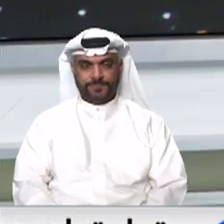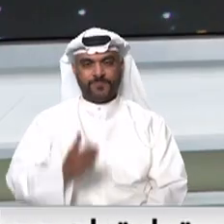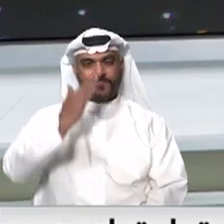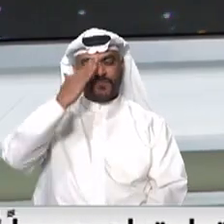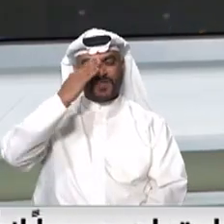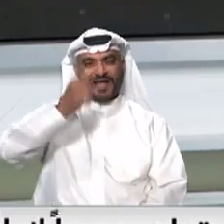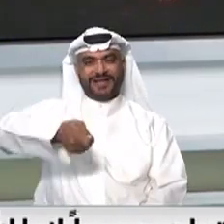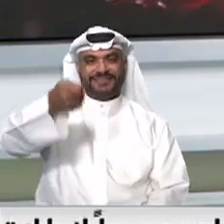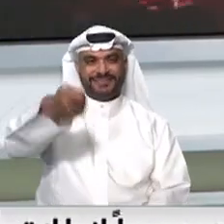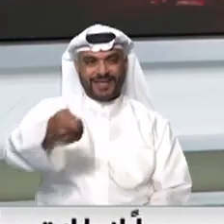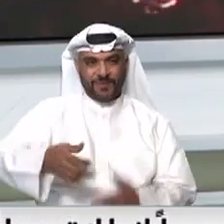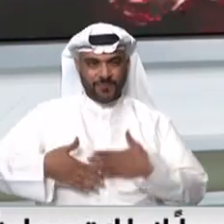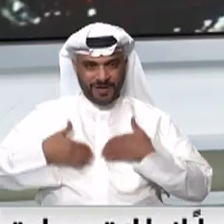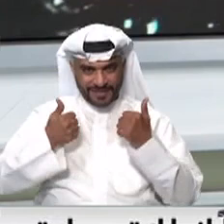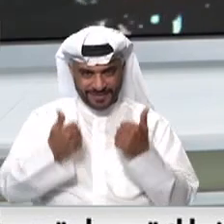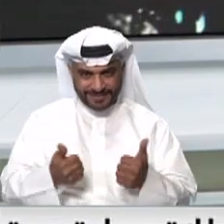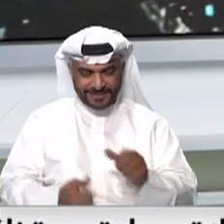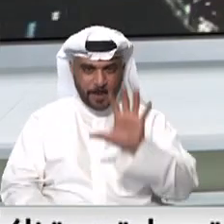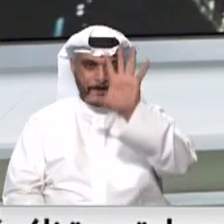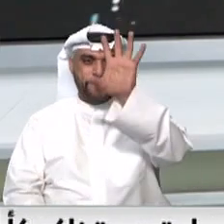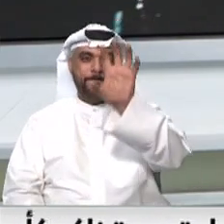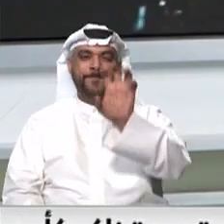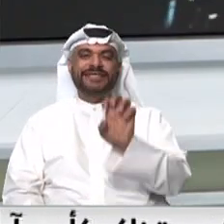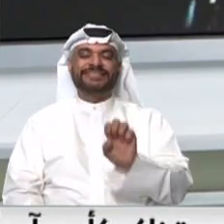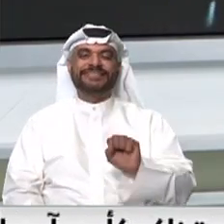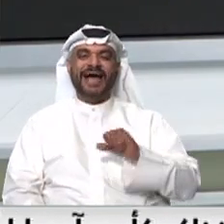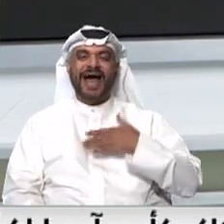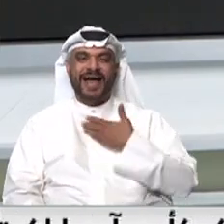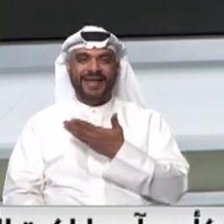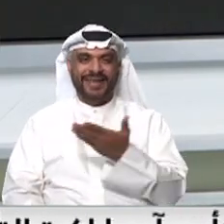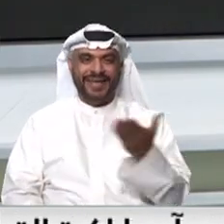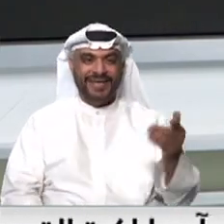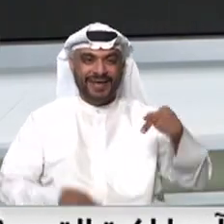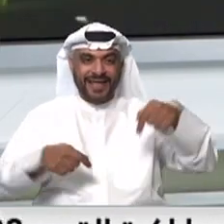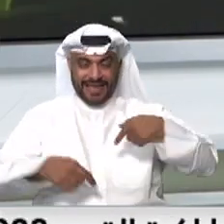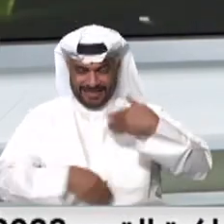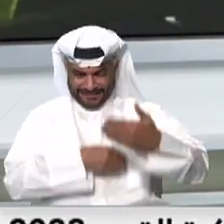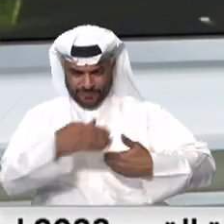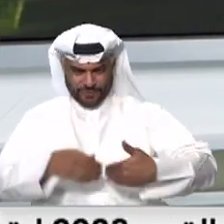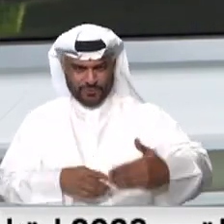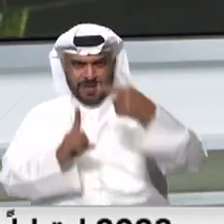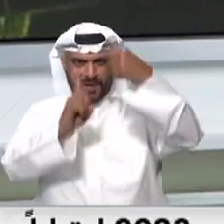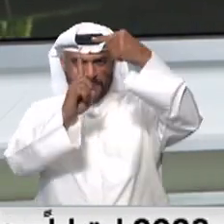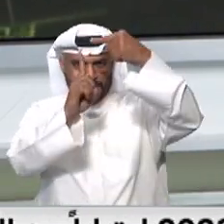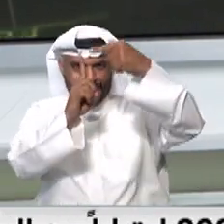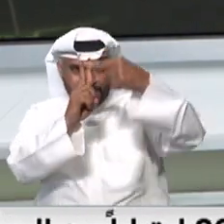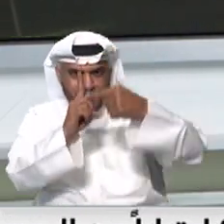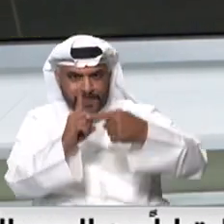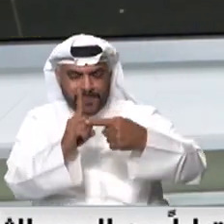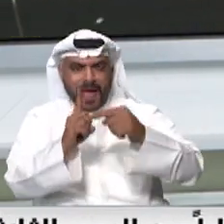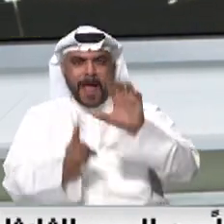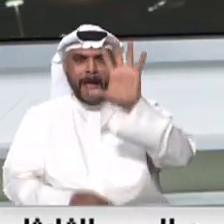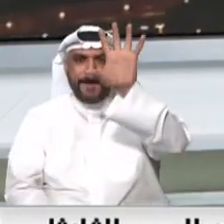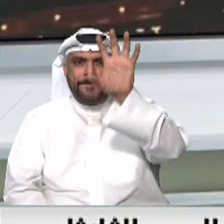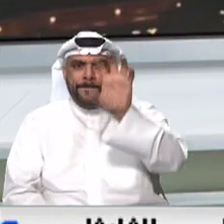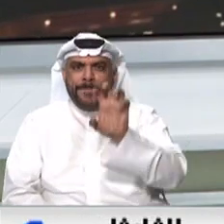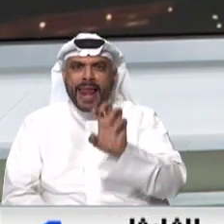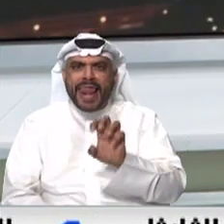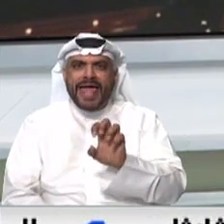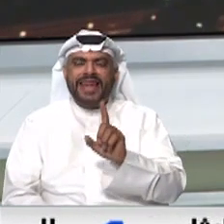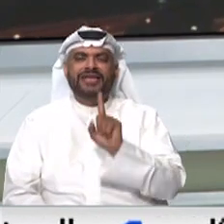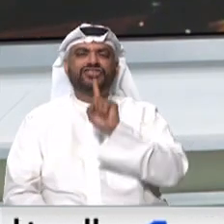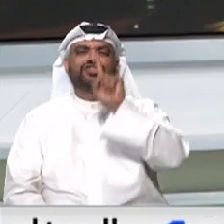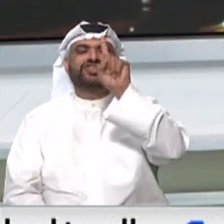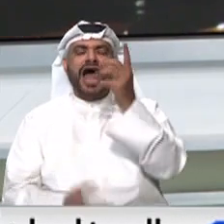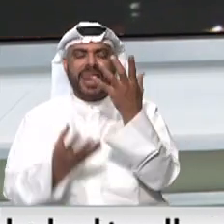اسعد الله اوقاتكم اعزائي المشاهدين انخفاض في درجات الحراره تدريجي خلال الايام القادمه تصل فيه العظمى الى اقل من 40 درجه مئويه باذن